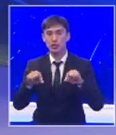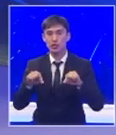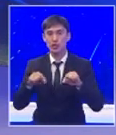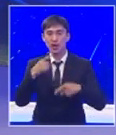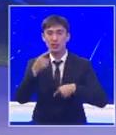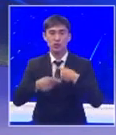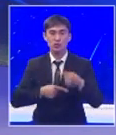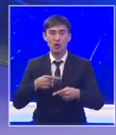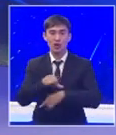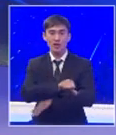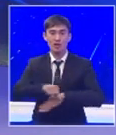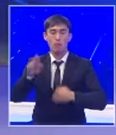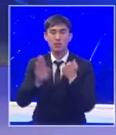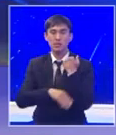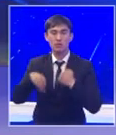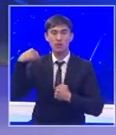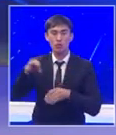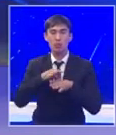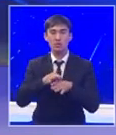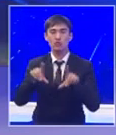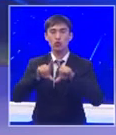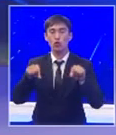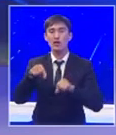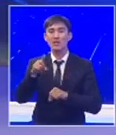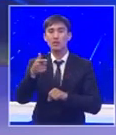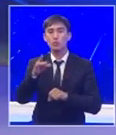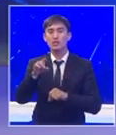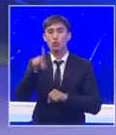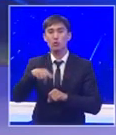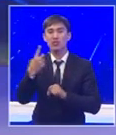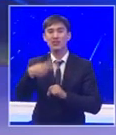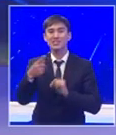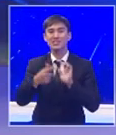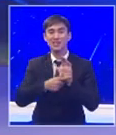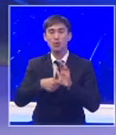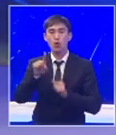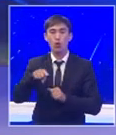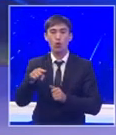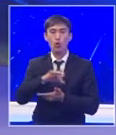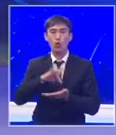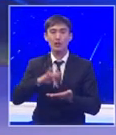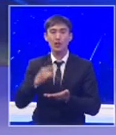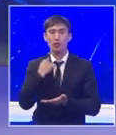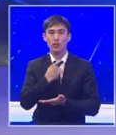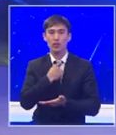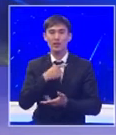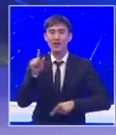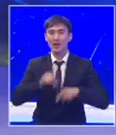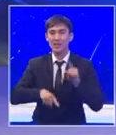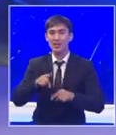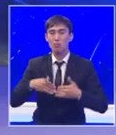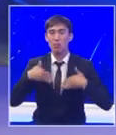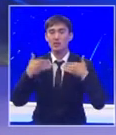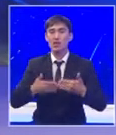Традиционная линейка «Последний звонок» прошла и в школе-гимназии номер 27 города Талдыкурган. Наряду с родителями поздравил учащихся и